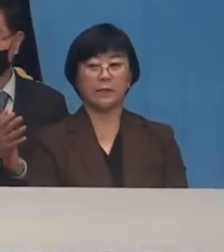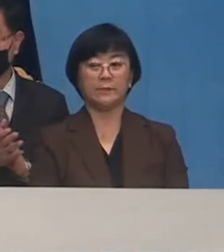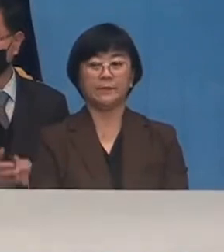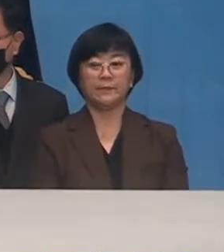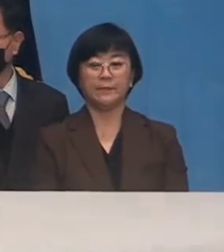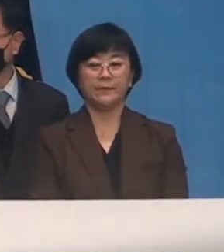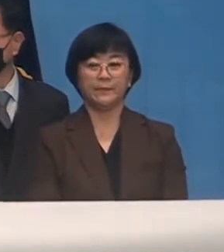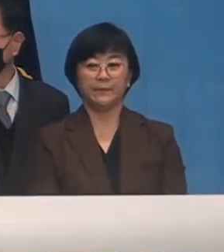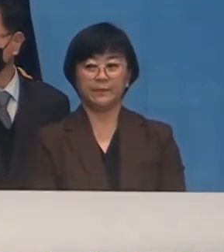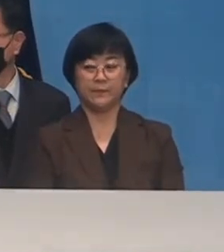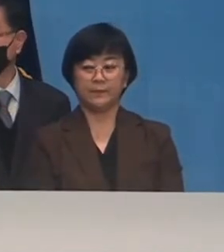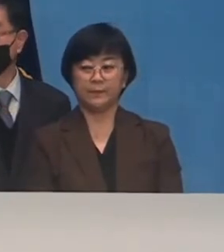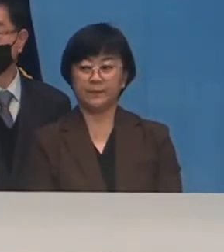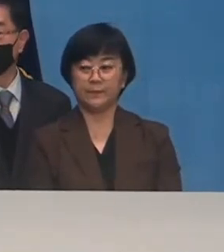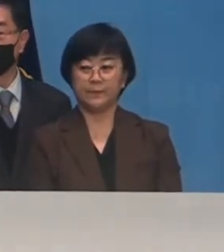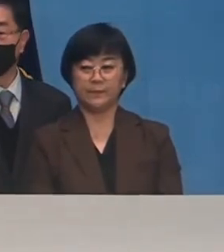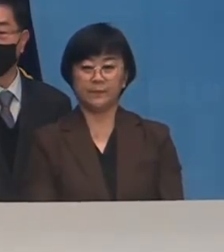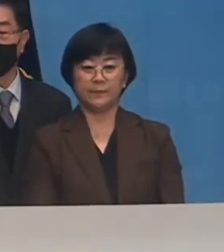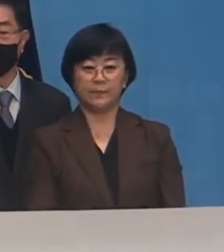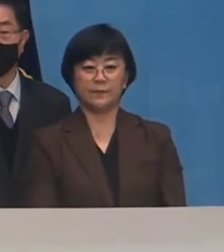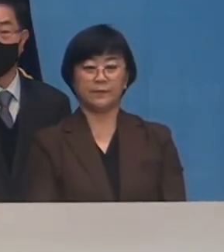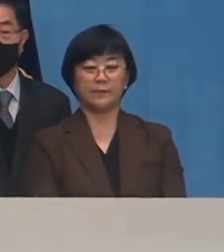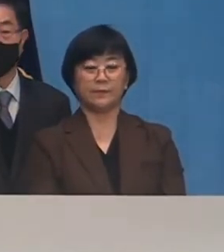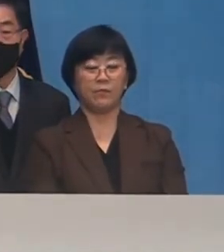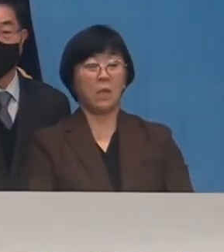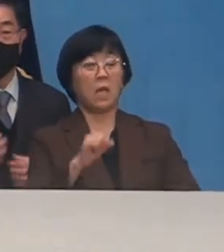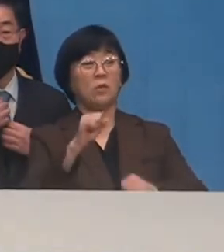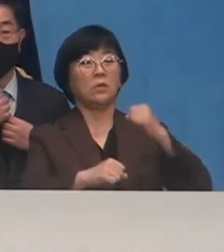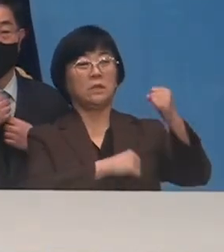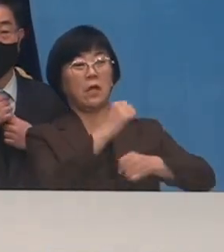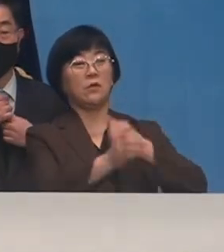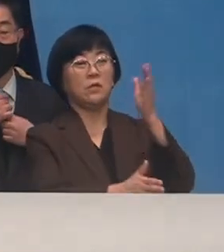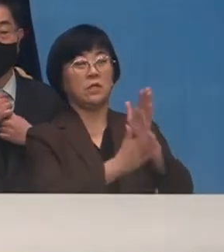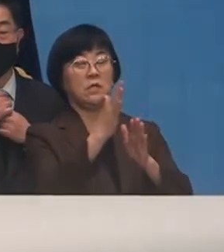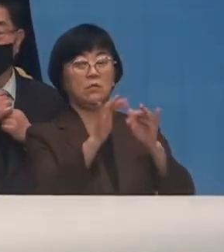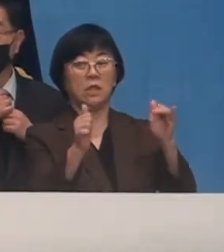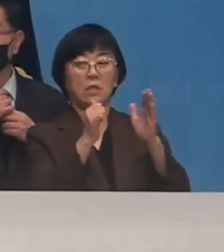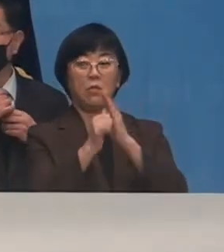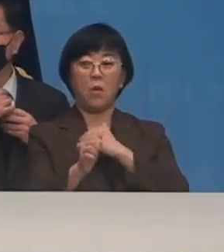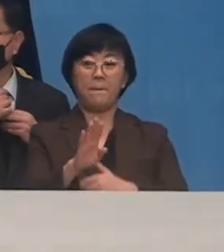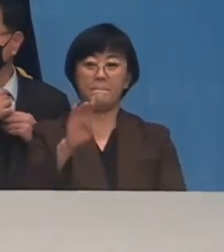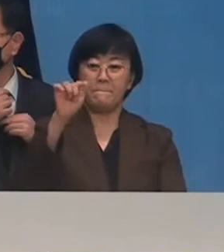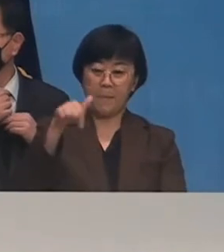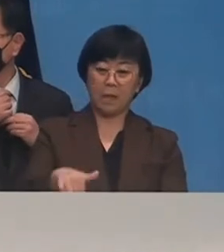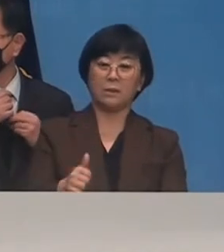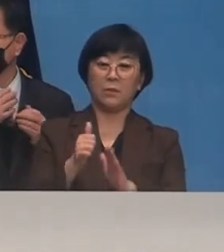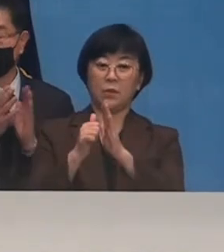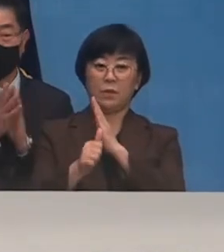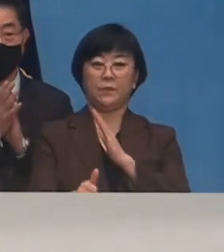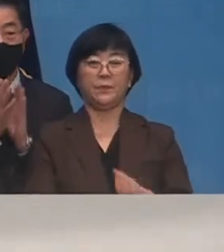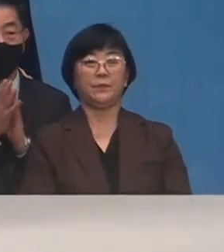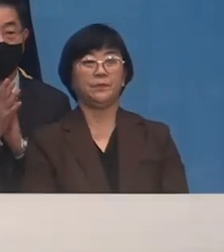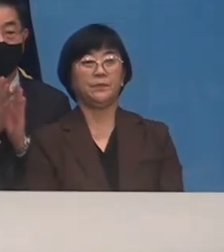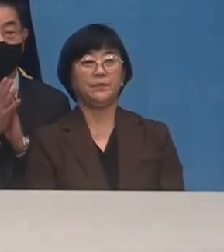모셨습니다. 죄송합니다. 한번 빠졌습니다. 행동하는 자유시민 대표 박소영 대표님 모셨습니다.